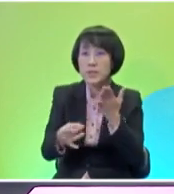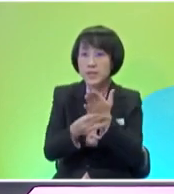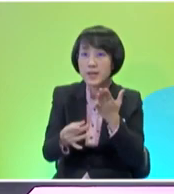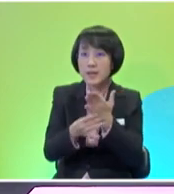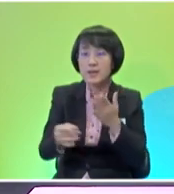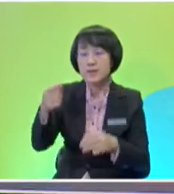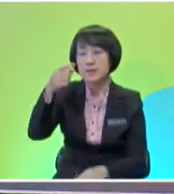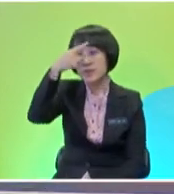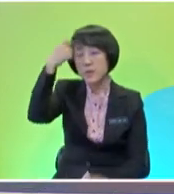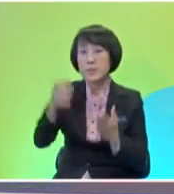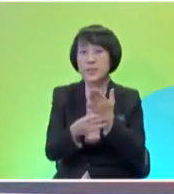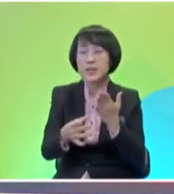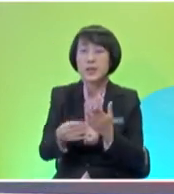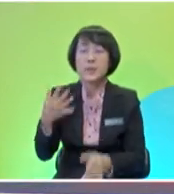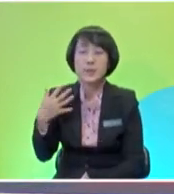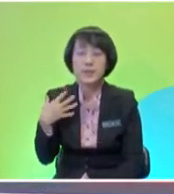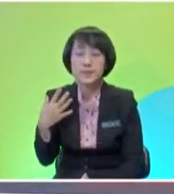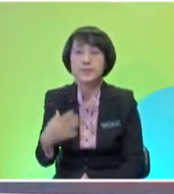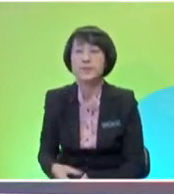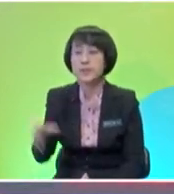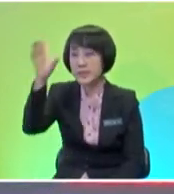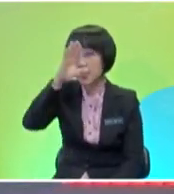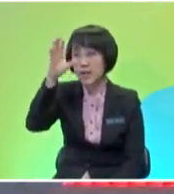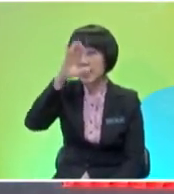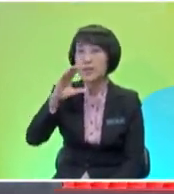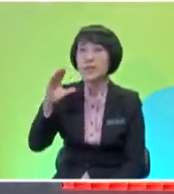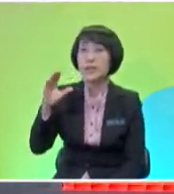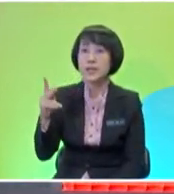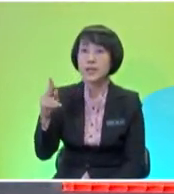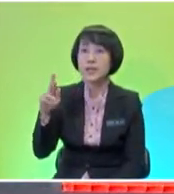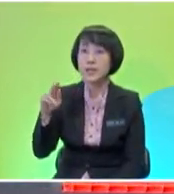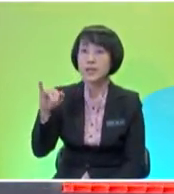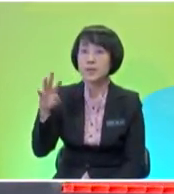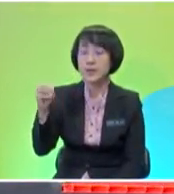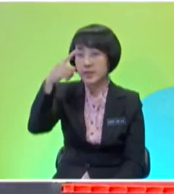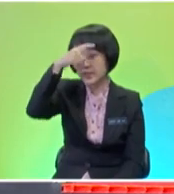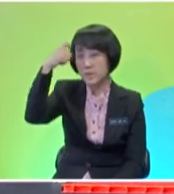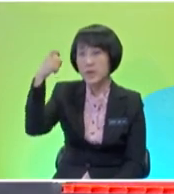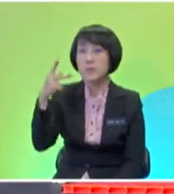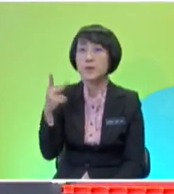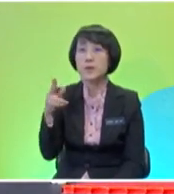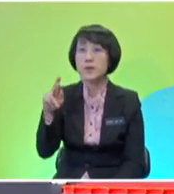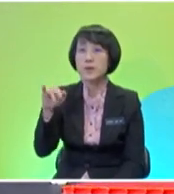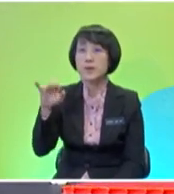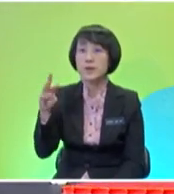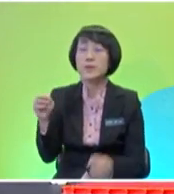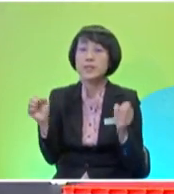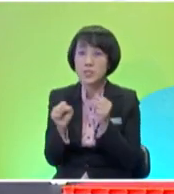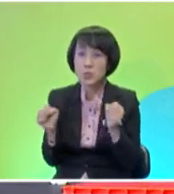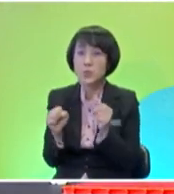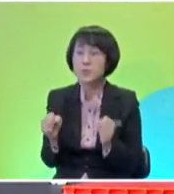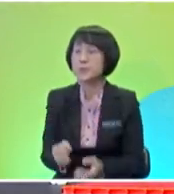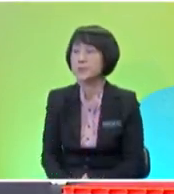lah. Okey, biasanya krim yang pelembap ke apa, dia sejuk. Okey, jadi bila sejuk kita mudahlah. Okay. Betul, betul, betul.